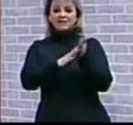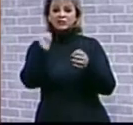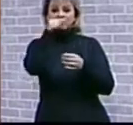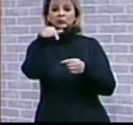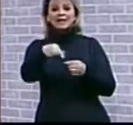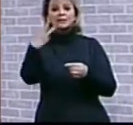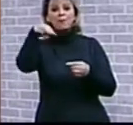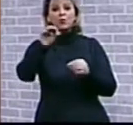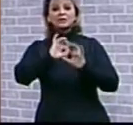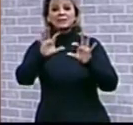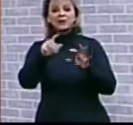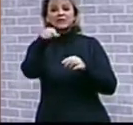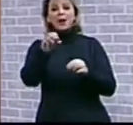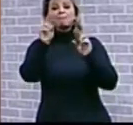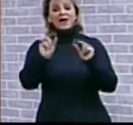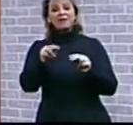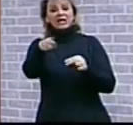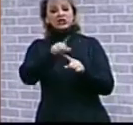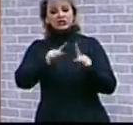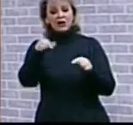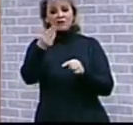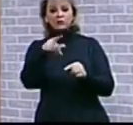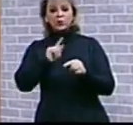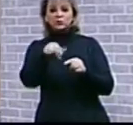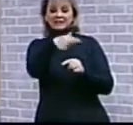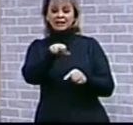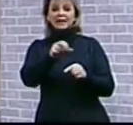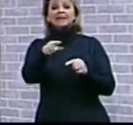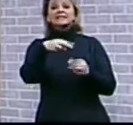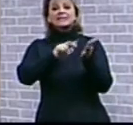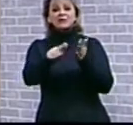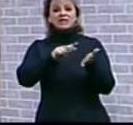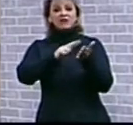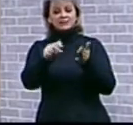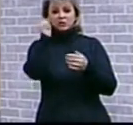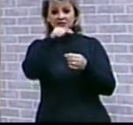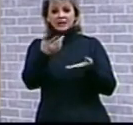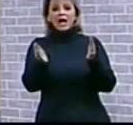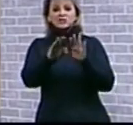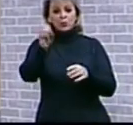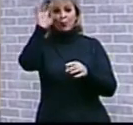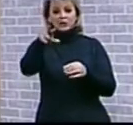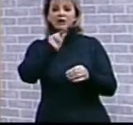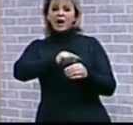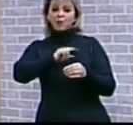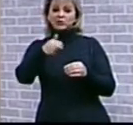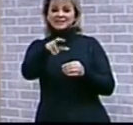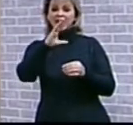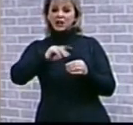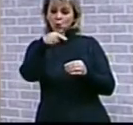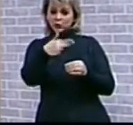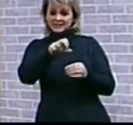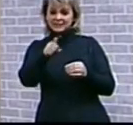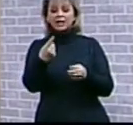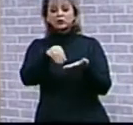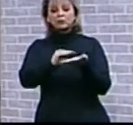Тогда мода пропагандирует правила идеального вкуса и минимализма. В 70-х и 80-х остаются популярными работница и колхозница,